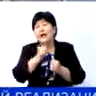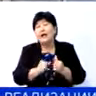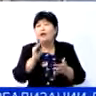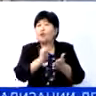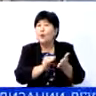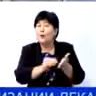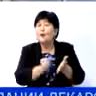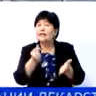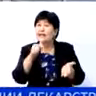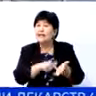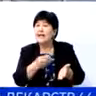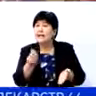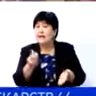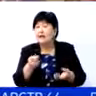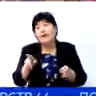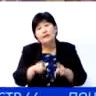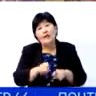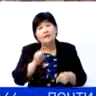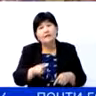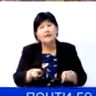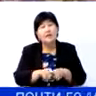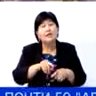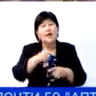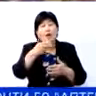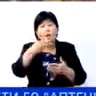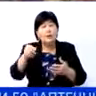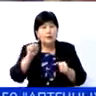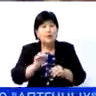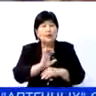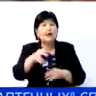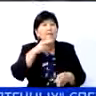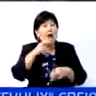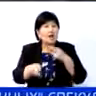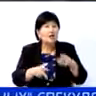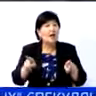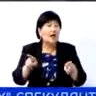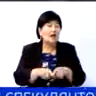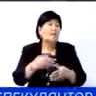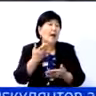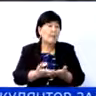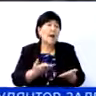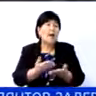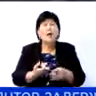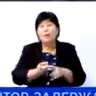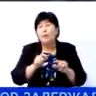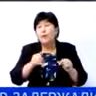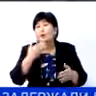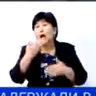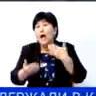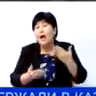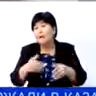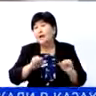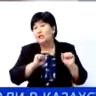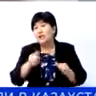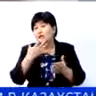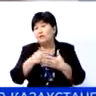указаны предельные цены. Также вне этого приложения можно направлять жалобы и претензии. Кроме того, можно обратиться за защитой